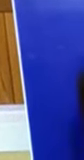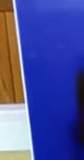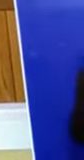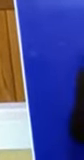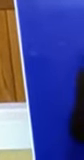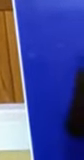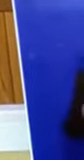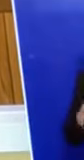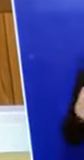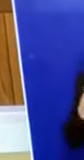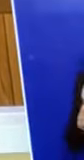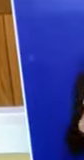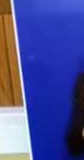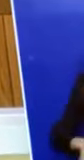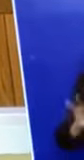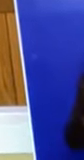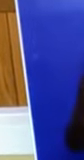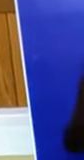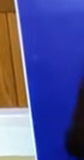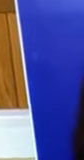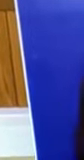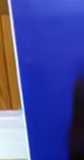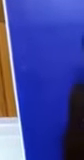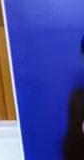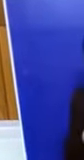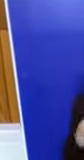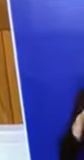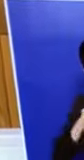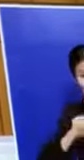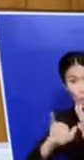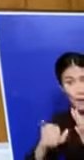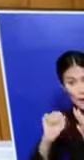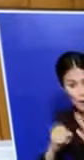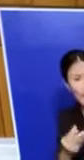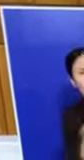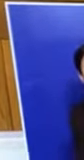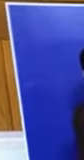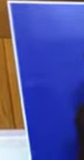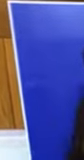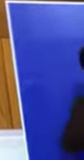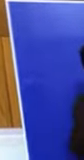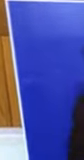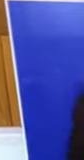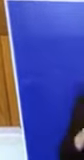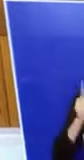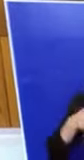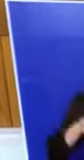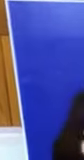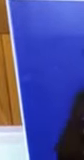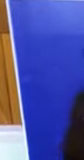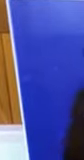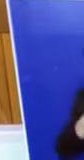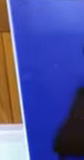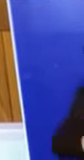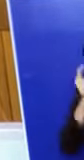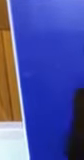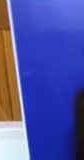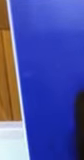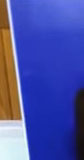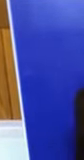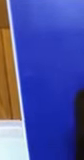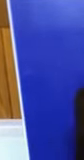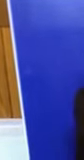นั้นจะต้องอนุบายผมนั้นไปแปลงสู่เป็นการขับเคลื่อนนะแล้วเสร็จแล้วก็นำส่งไปหน่วย